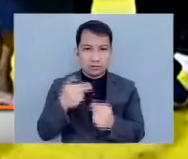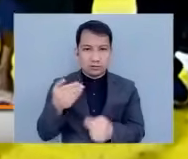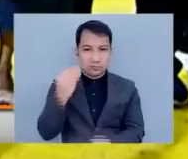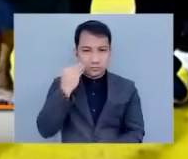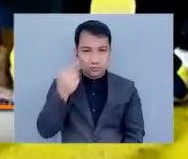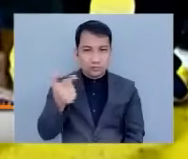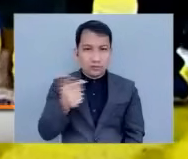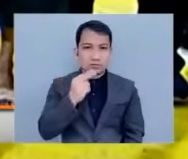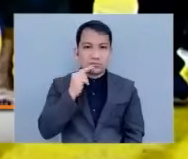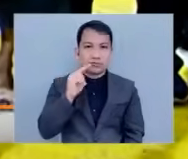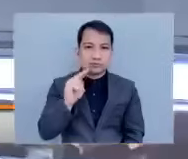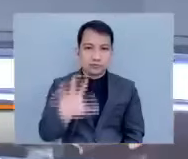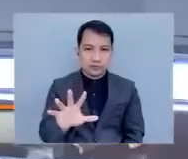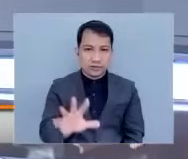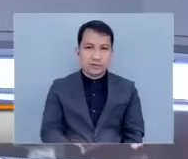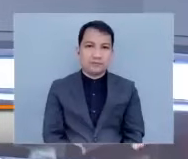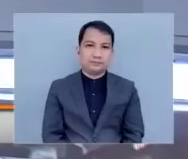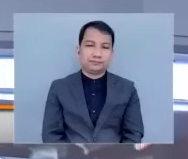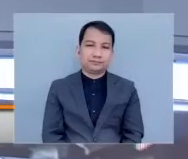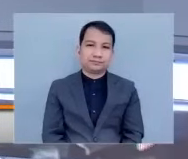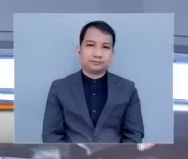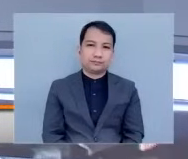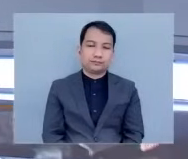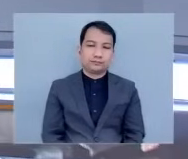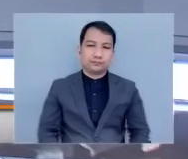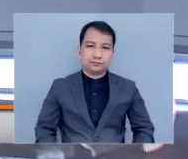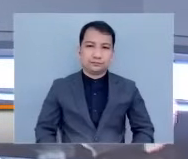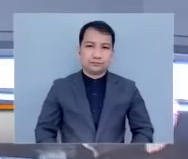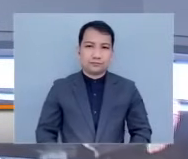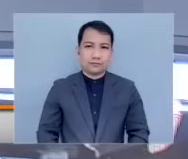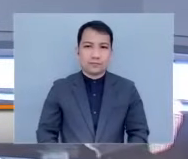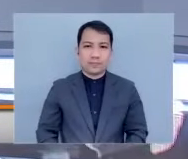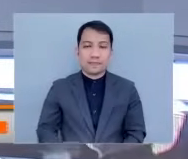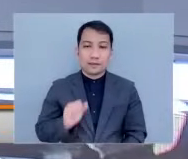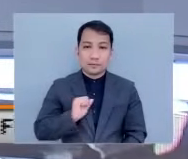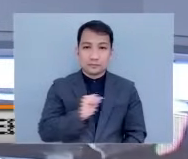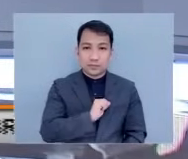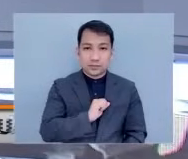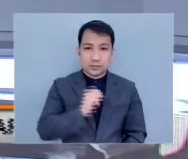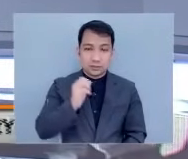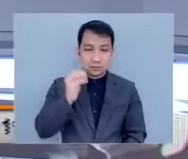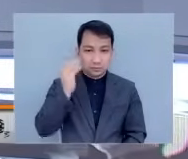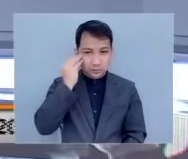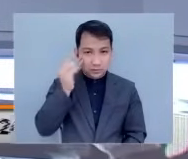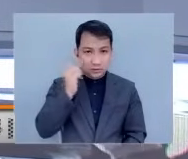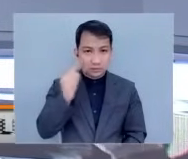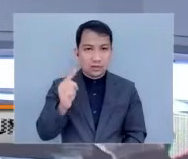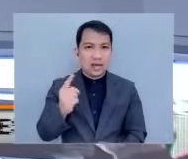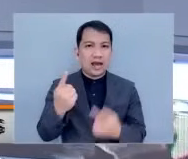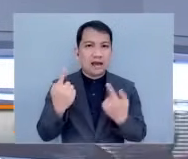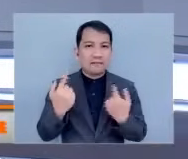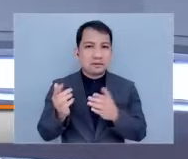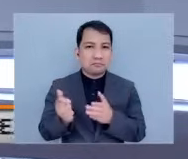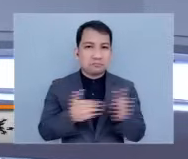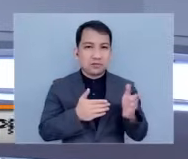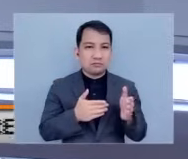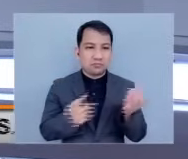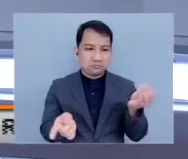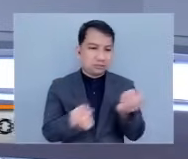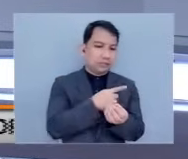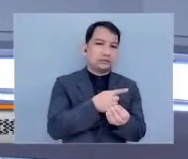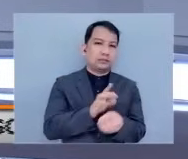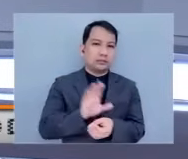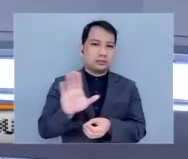Gualvez, News 5. Nakarating na raw kay Senate President Mig Zubiri ang balibalitang plano raw siyang patalsakin sa